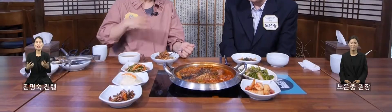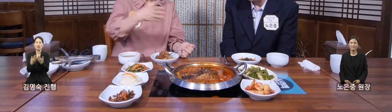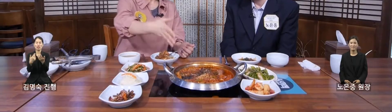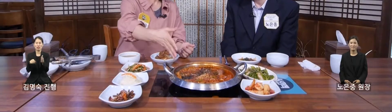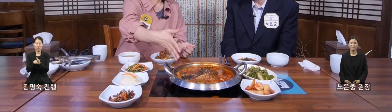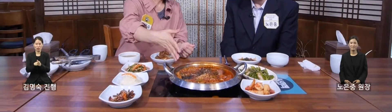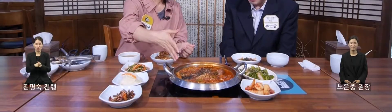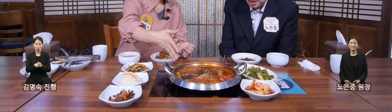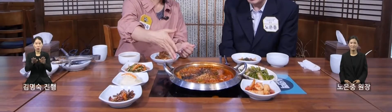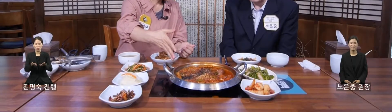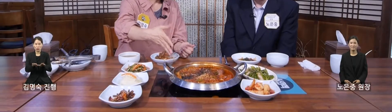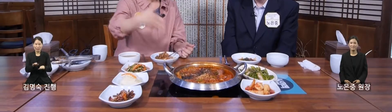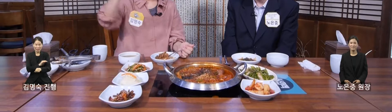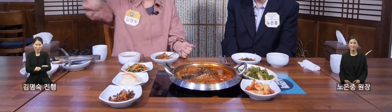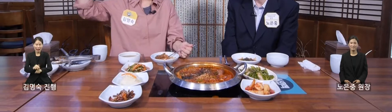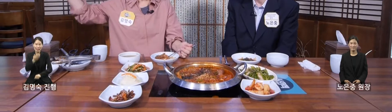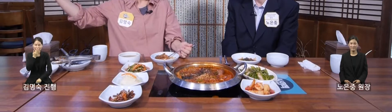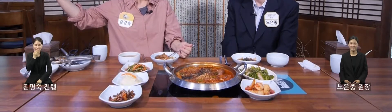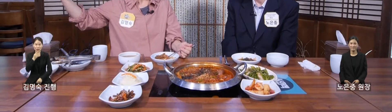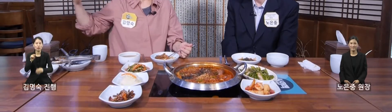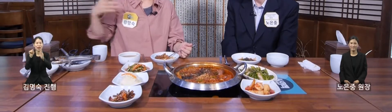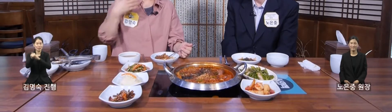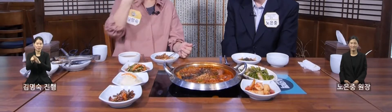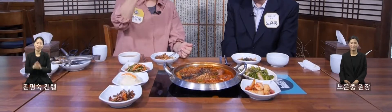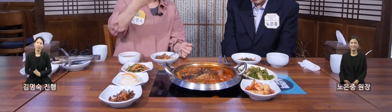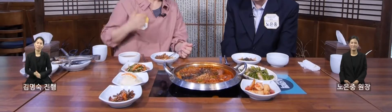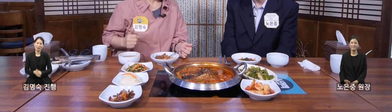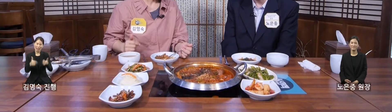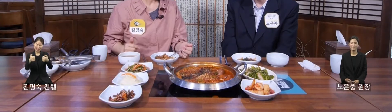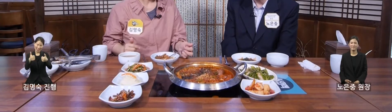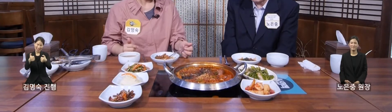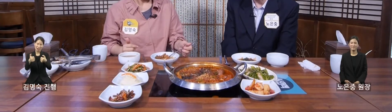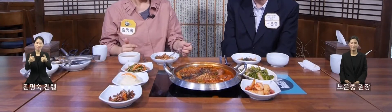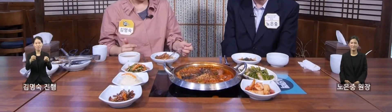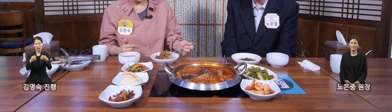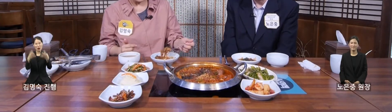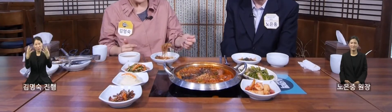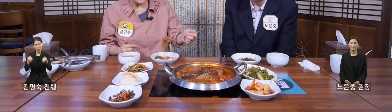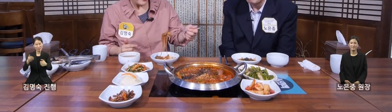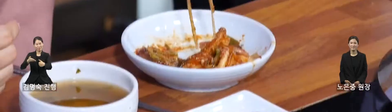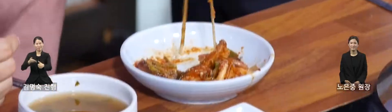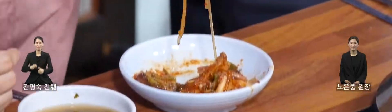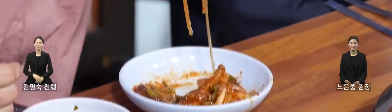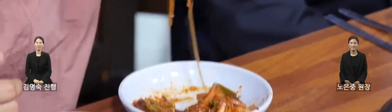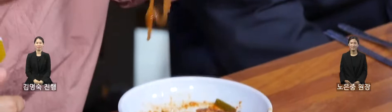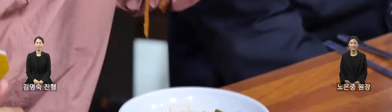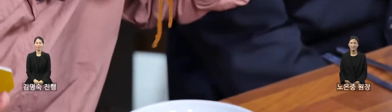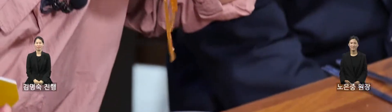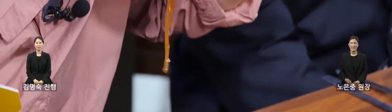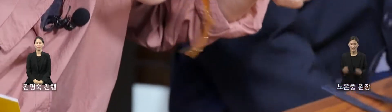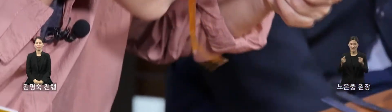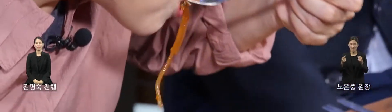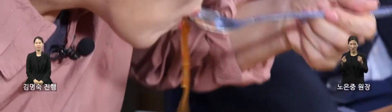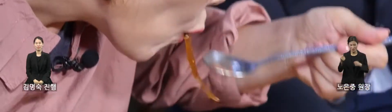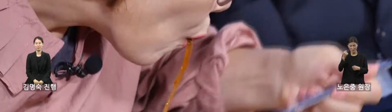오늘 제대로 충전을 하시고 또 가셔서 또 상담 그렇죠. 많이 해주시고. 아무튼 뭐 힘이 납니다.